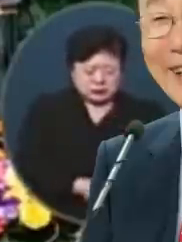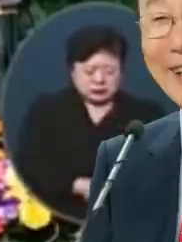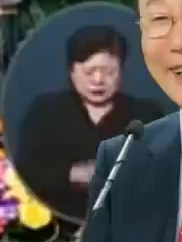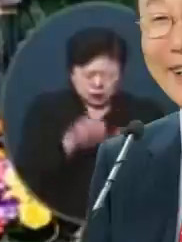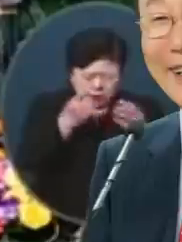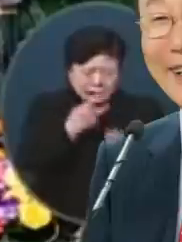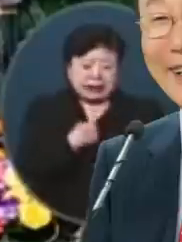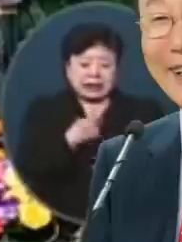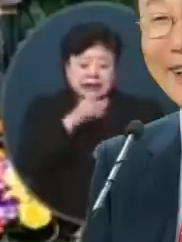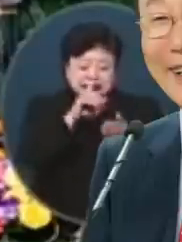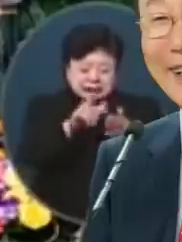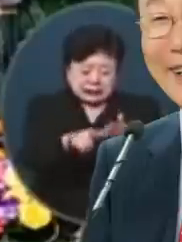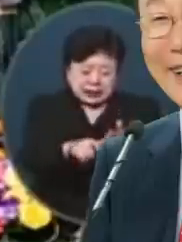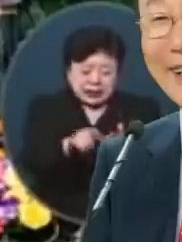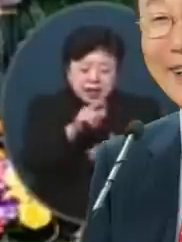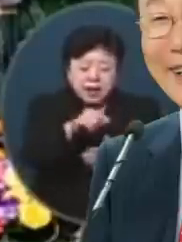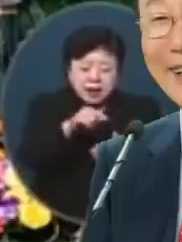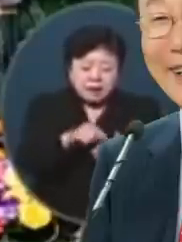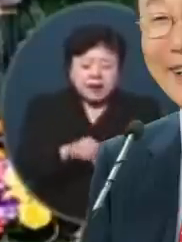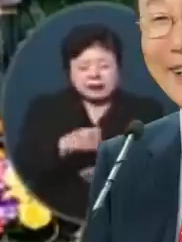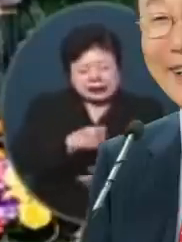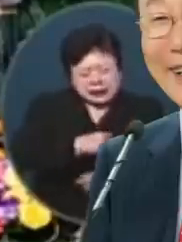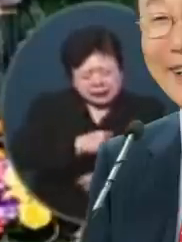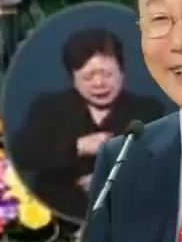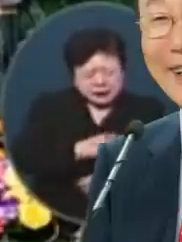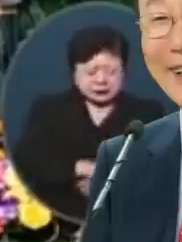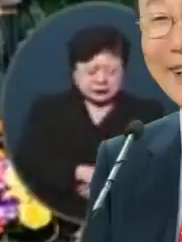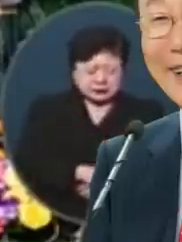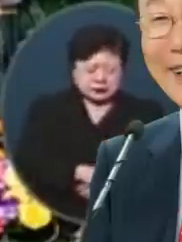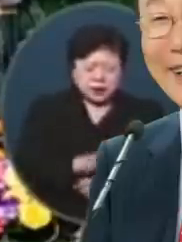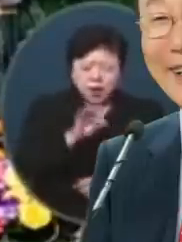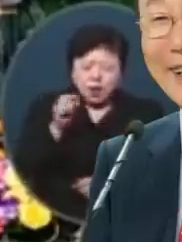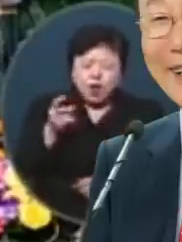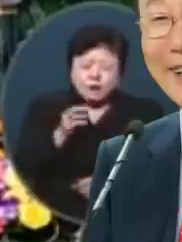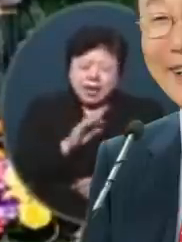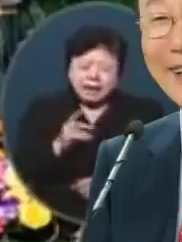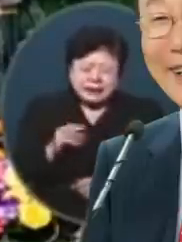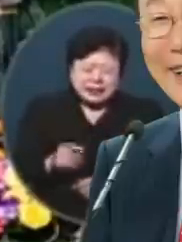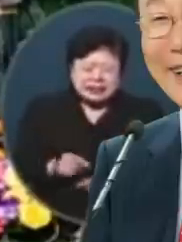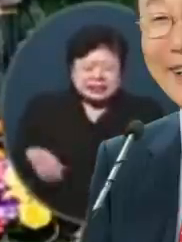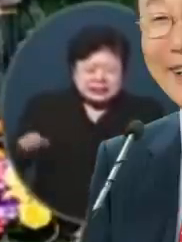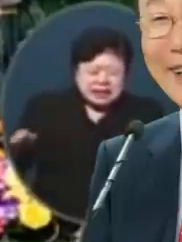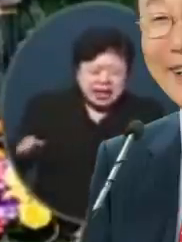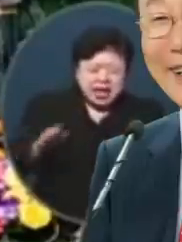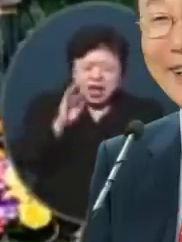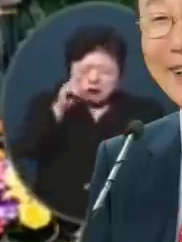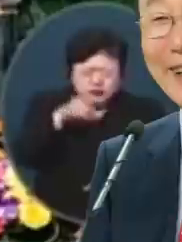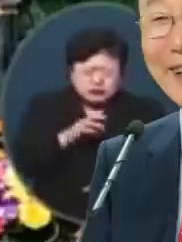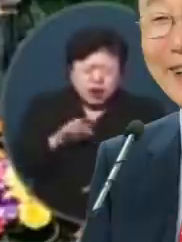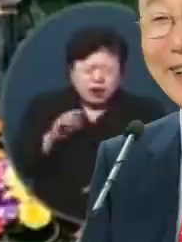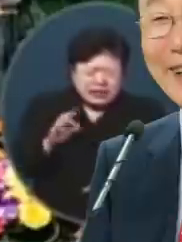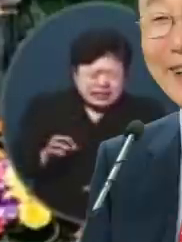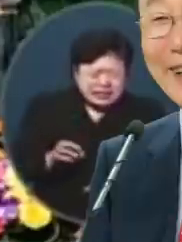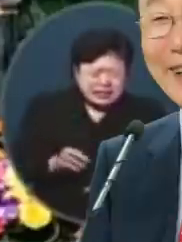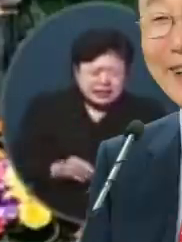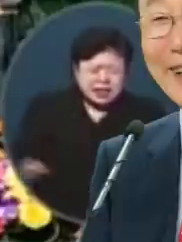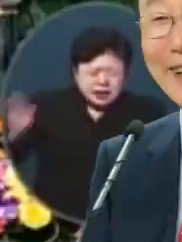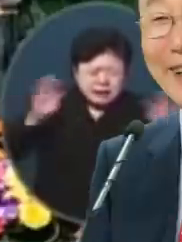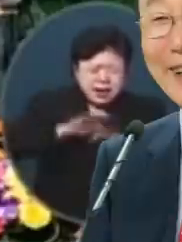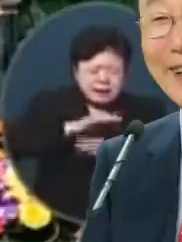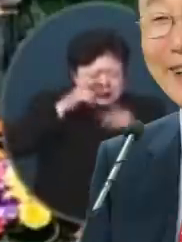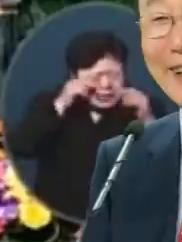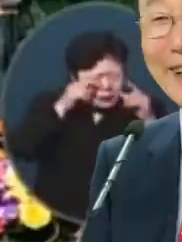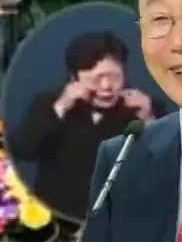고난을 당해 마음이 너무 답답해서 올빼미나 부엉이처럼 밤에도 잠을 이룰 수 없고 지붕